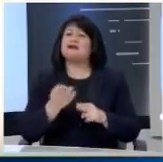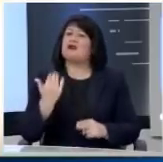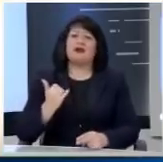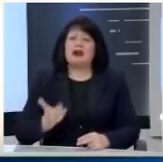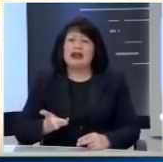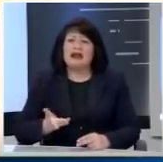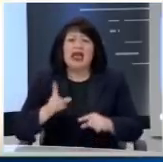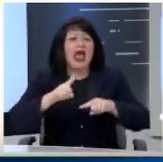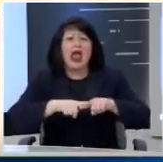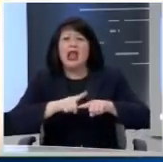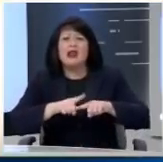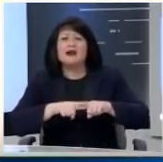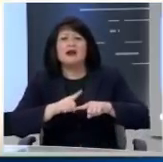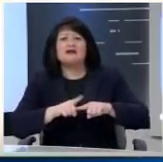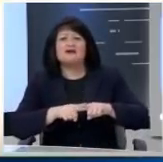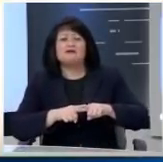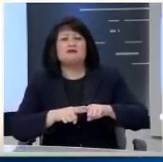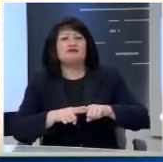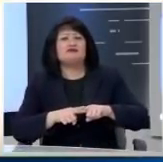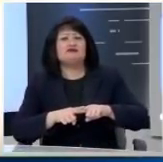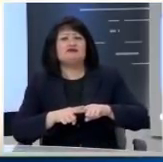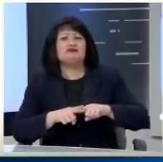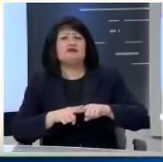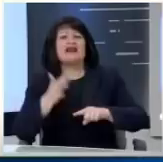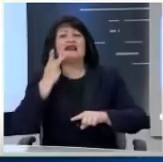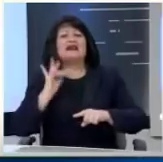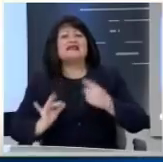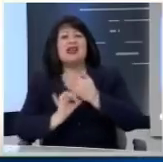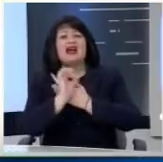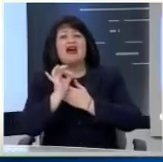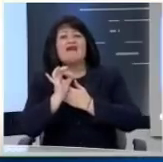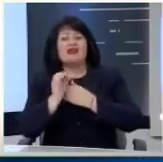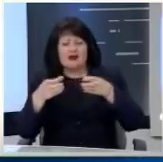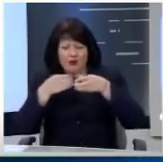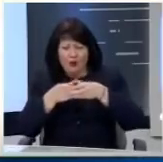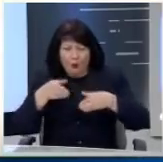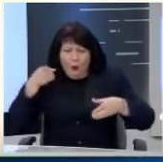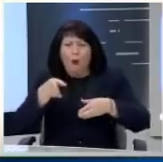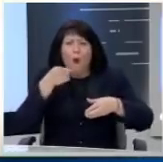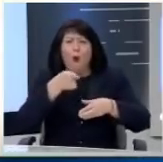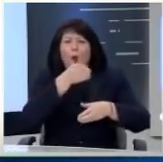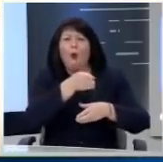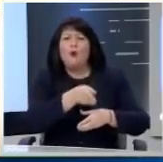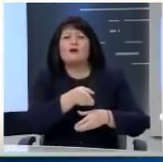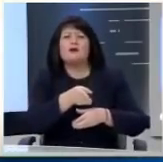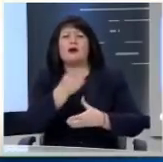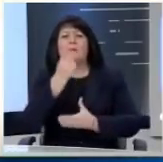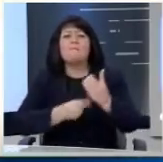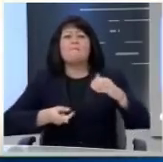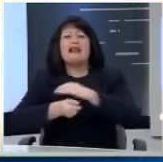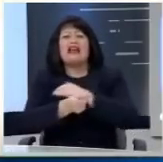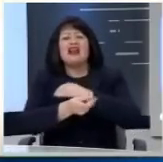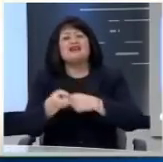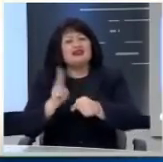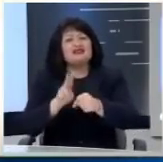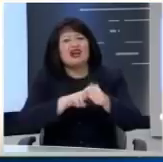είναι Έλληνας αυτός που επλήγει. Τα τάγματα εφόδου Χρυσή Αυγή έχουν θύματα, μετανάστες που ζουν στη χώρα μας και είχαμε και